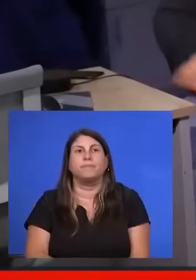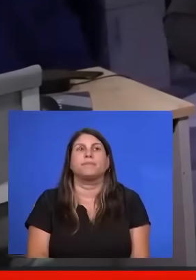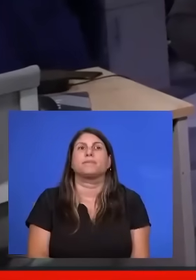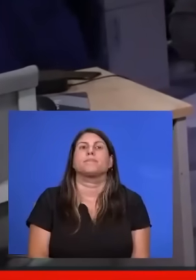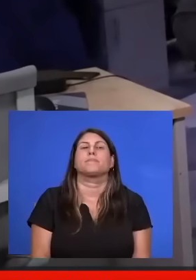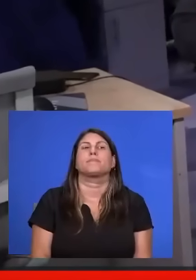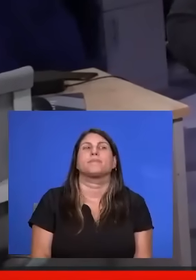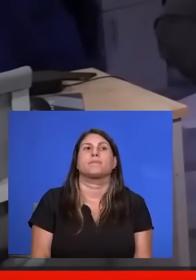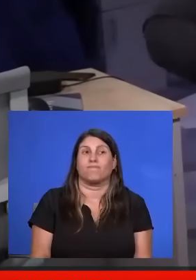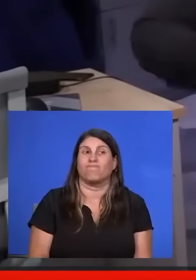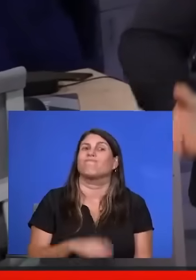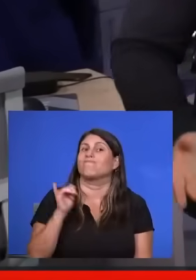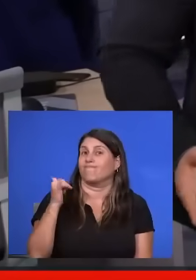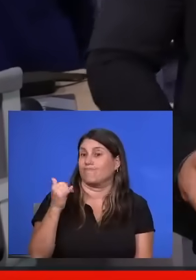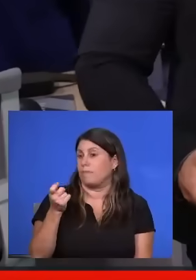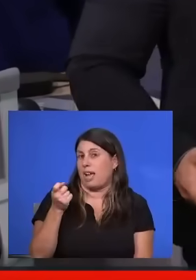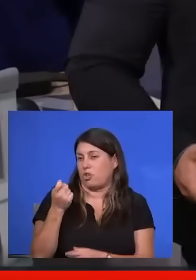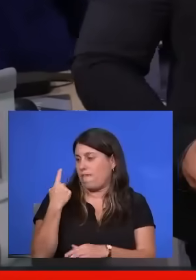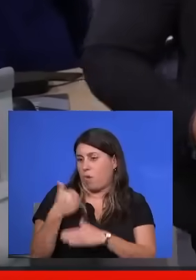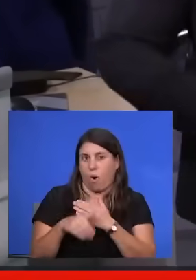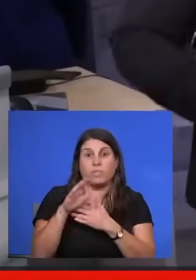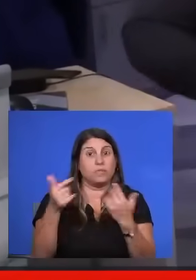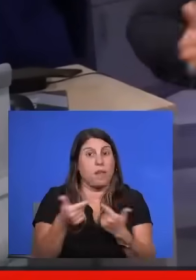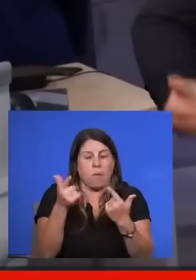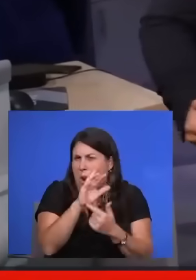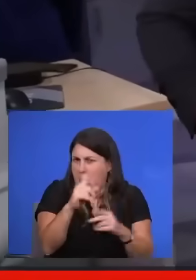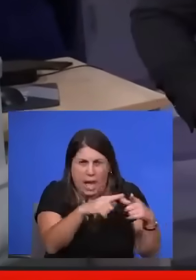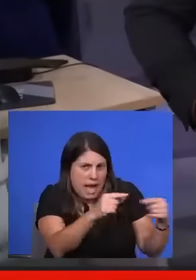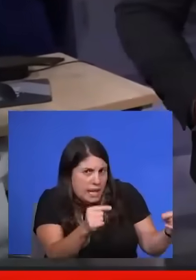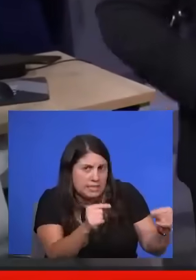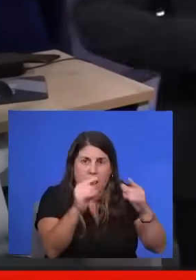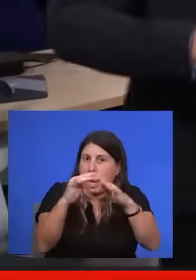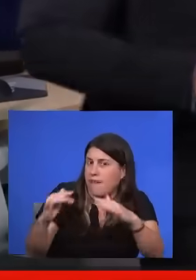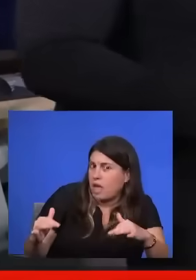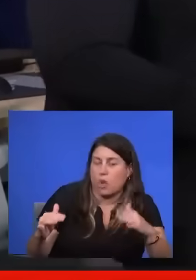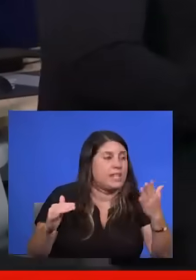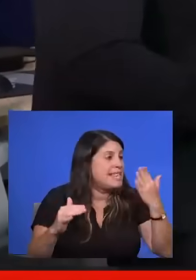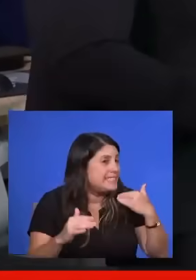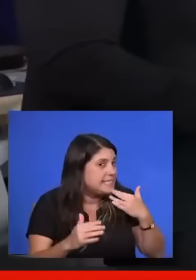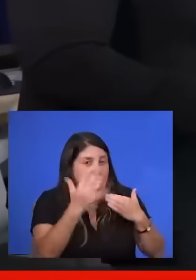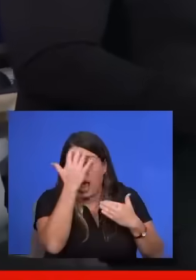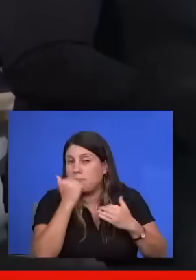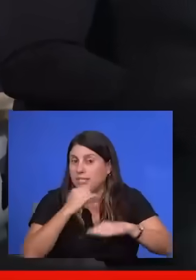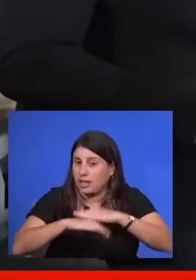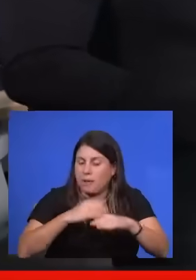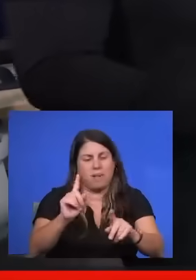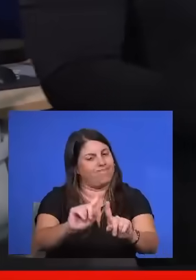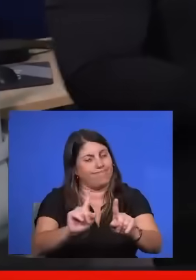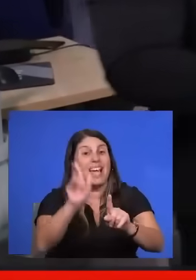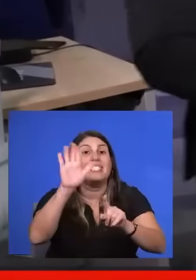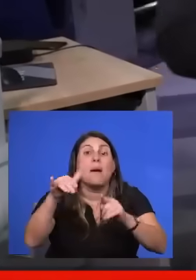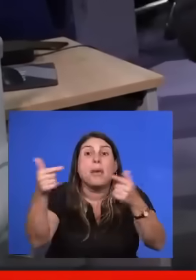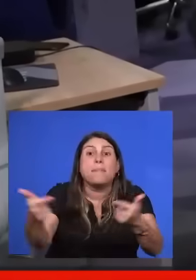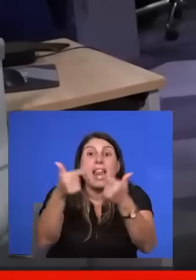נכון, אז בשבוע האחרון יש מלחמה לא רק בעזה ובלבנון, ישראל מול חמאס וחיזבאללה, אלא יש מלחמה גם בעיראק ובסוריה.